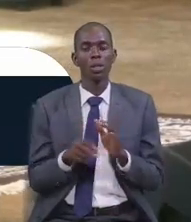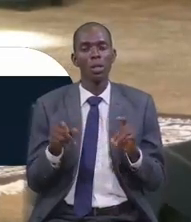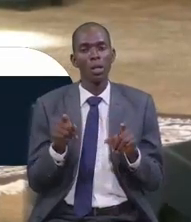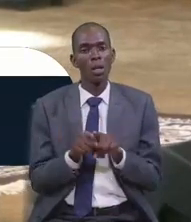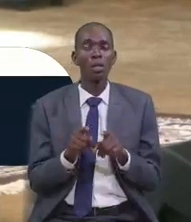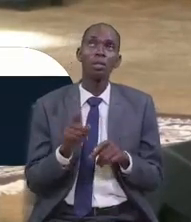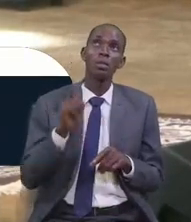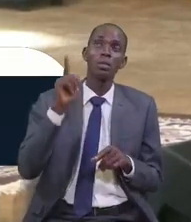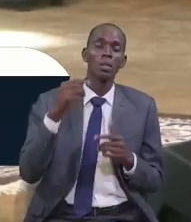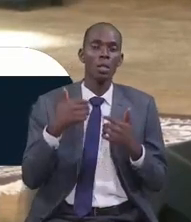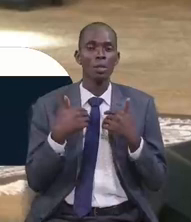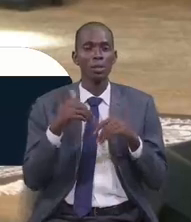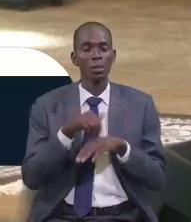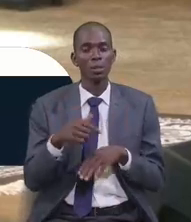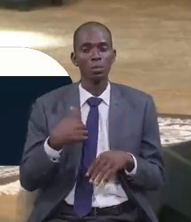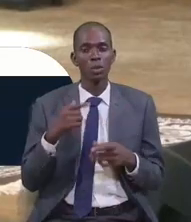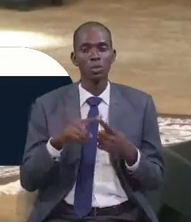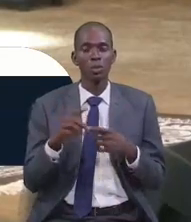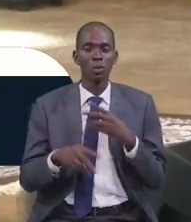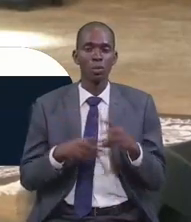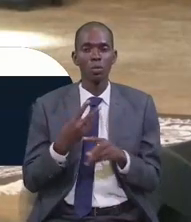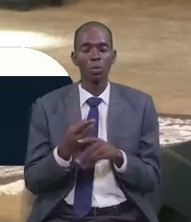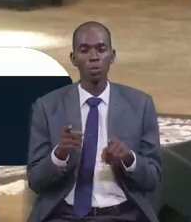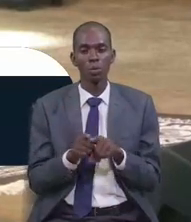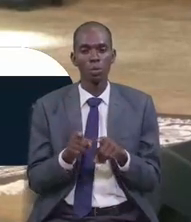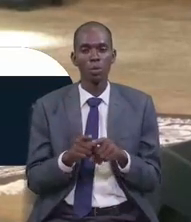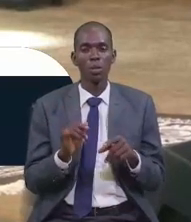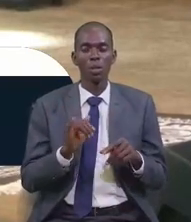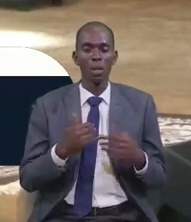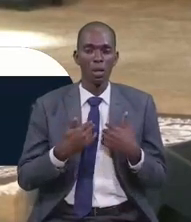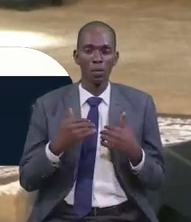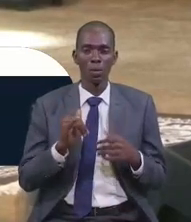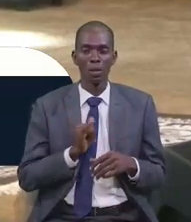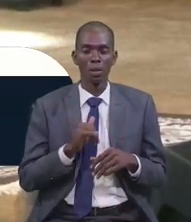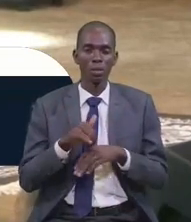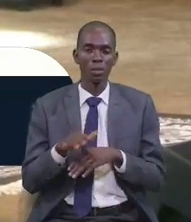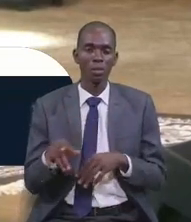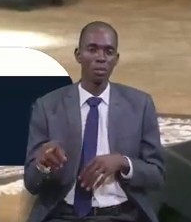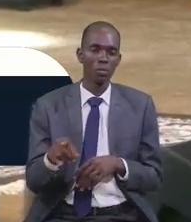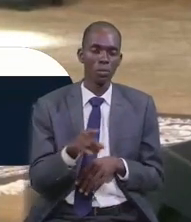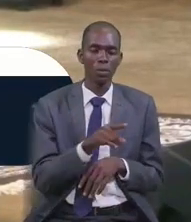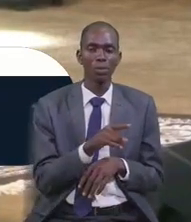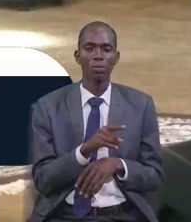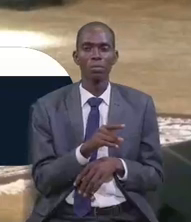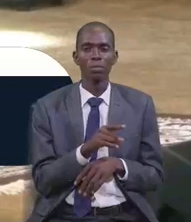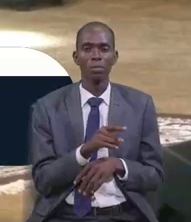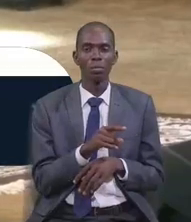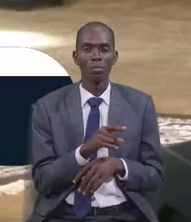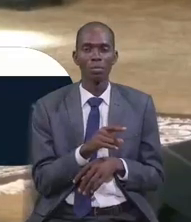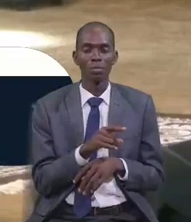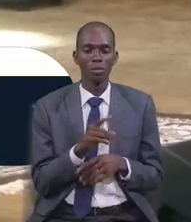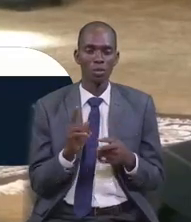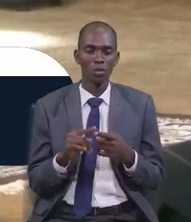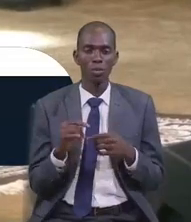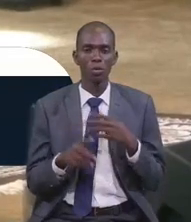m'as comme tu m'as envoyé dans le monde, je les ai aussi envoyés dans le monde.